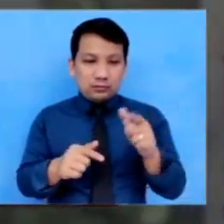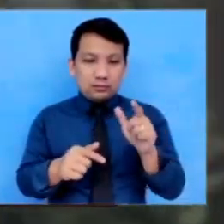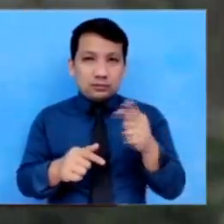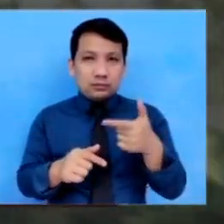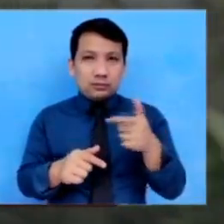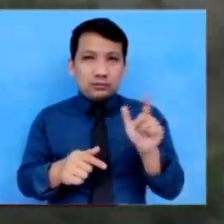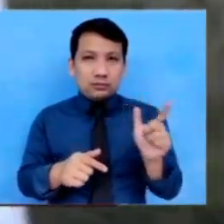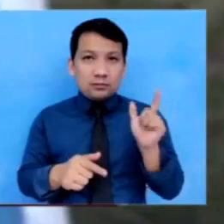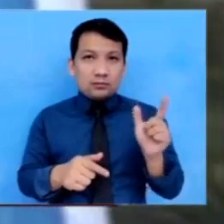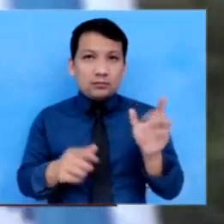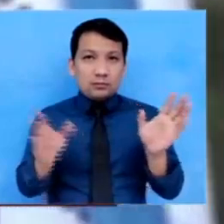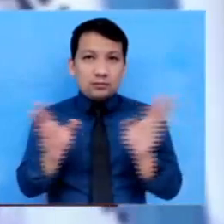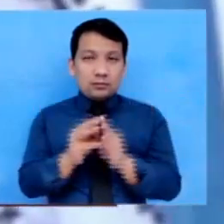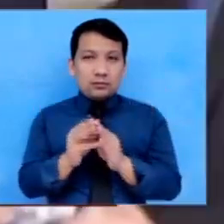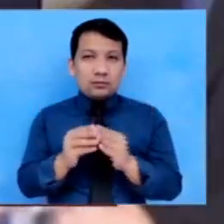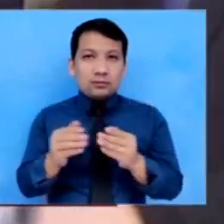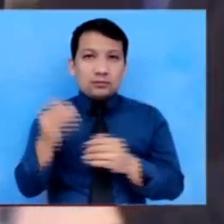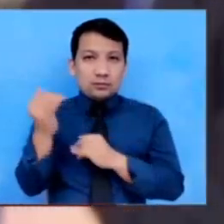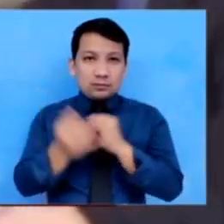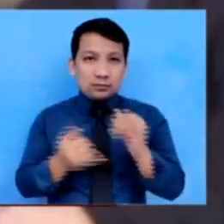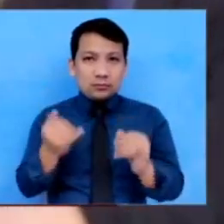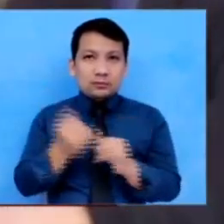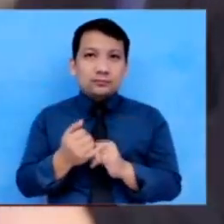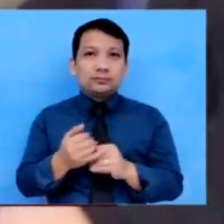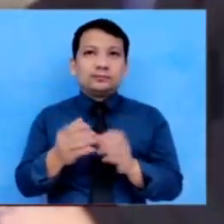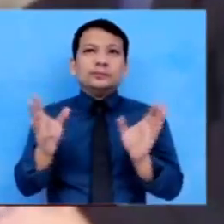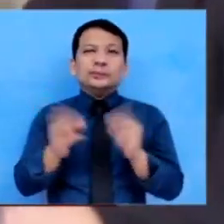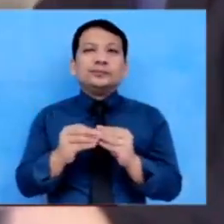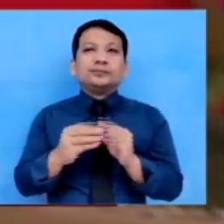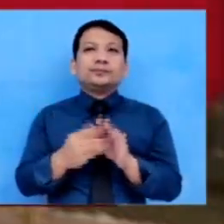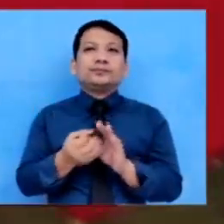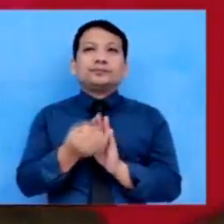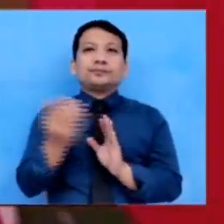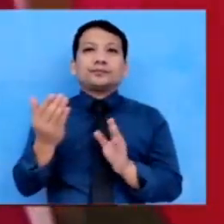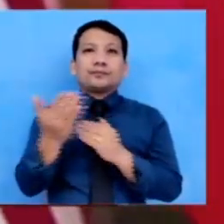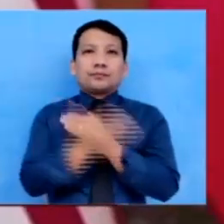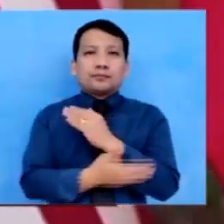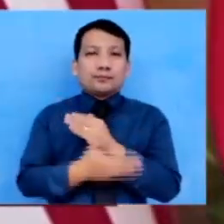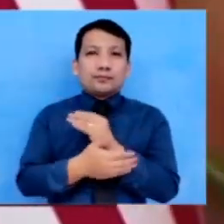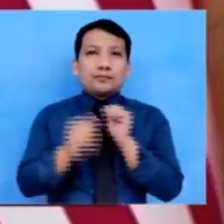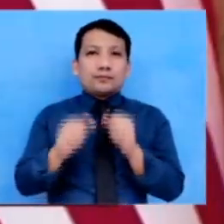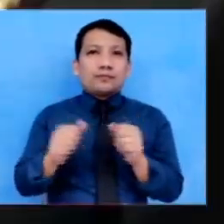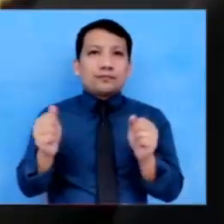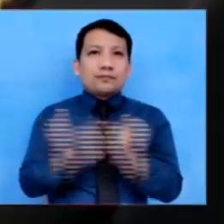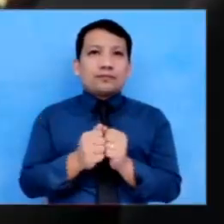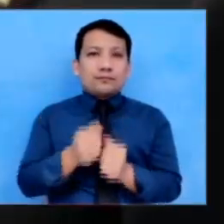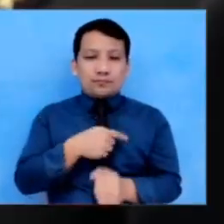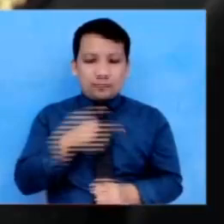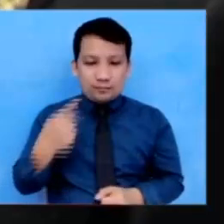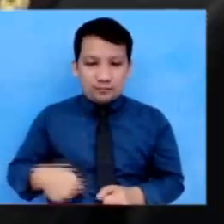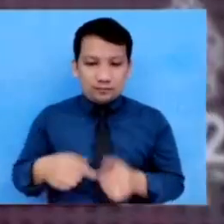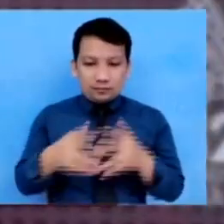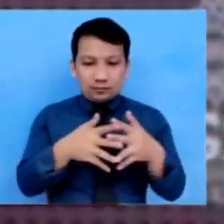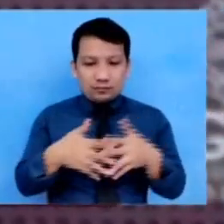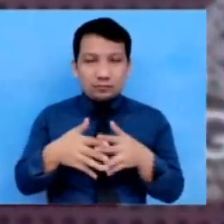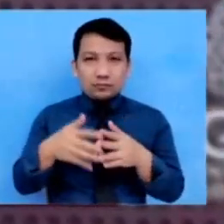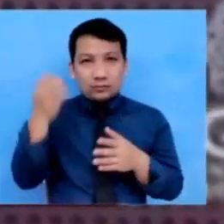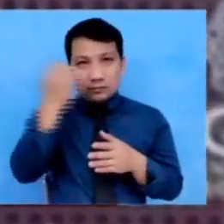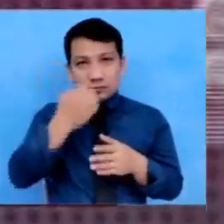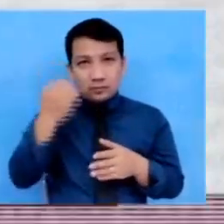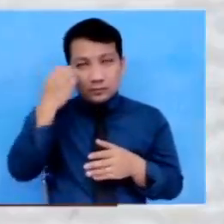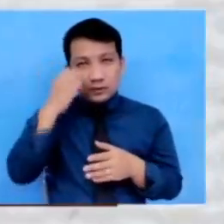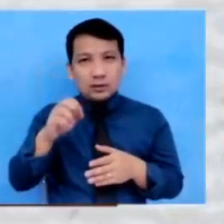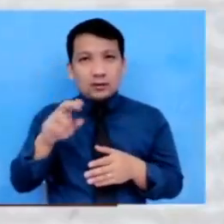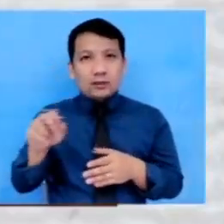ang g20 ay international forum na binubuo ng ilang mga bansa kabilang ang China America European Union at iba